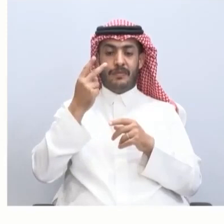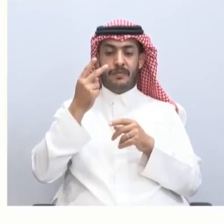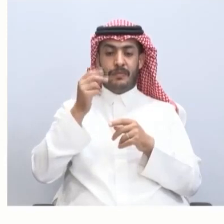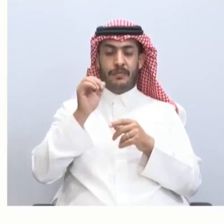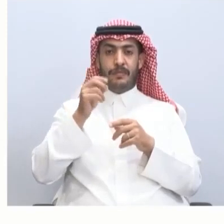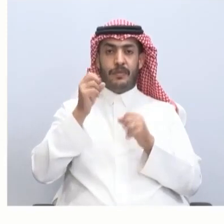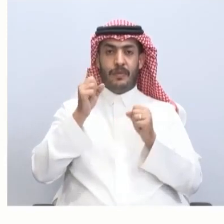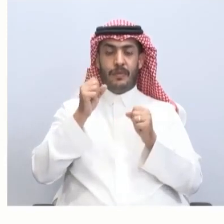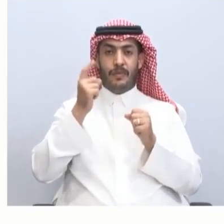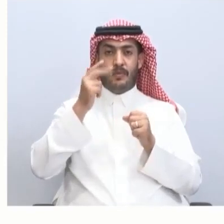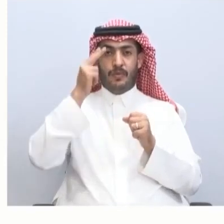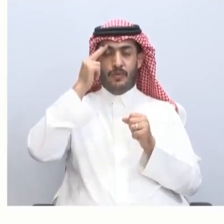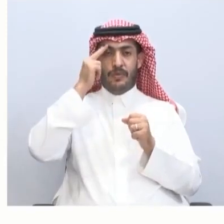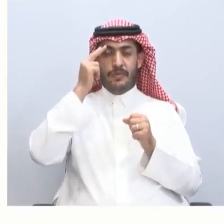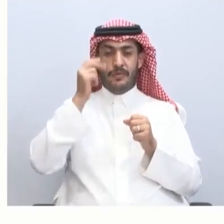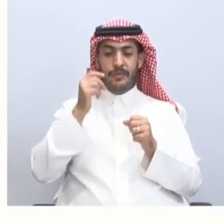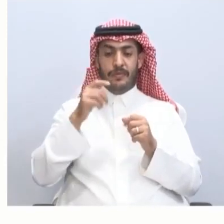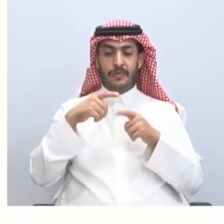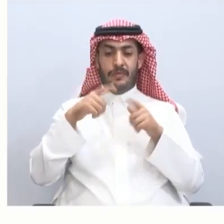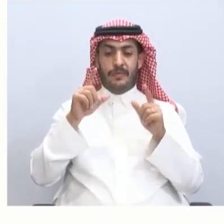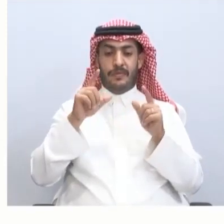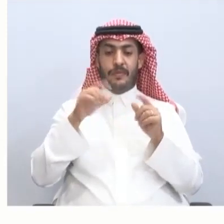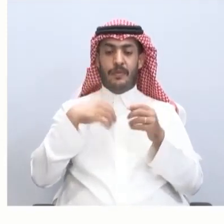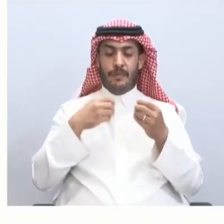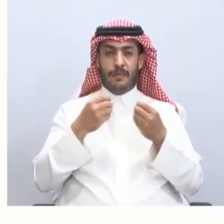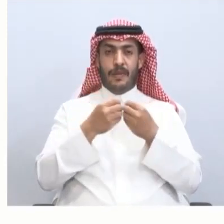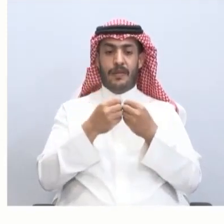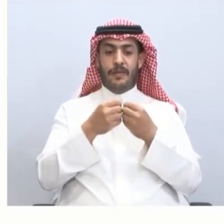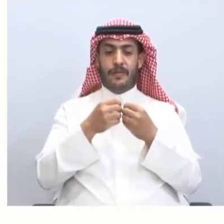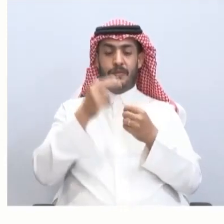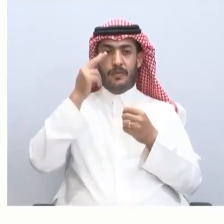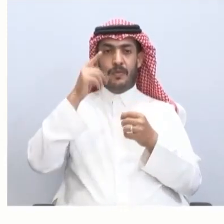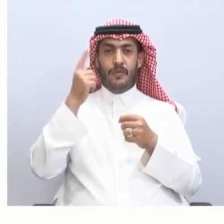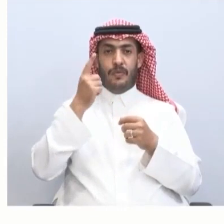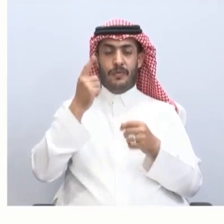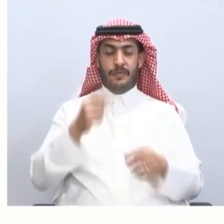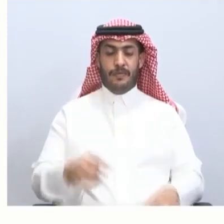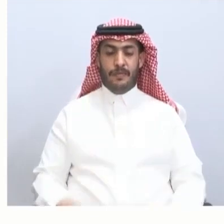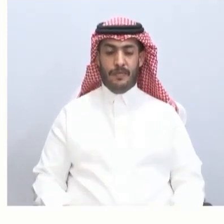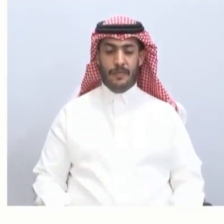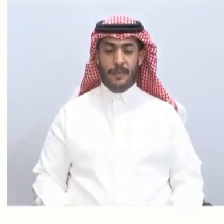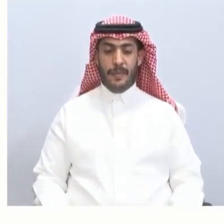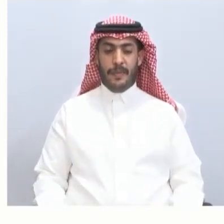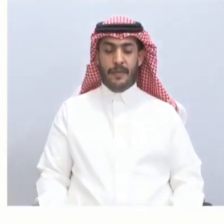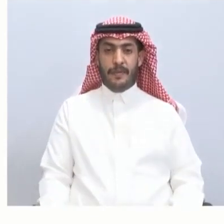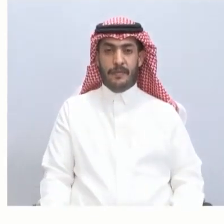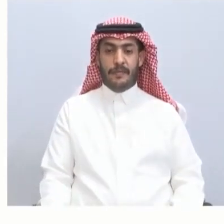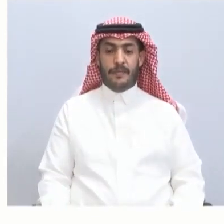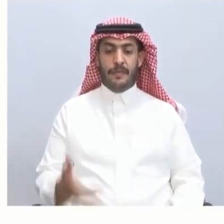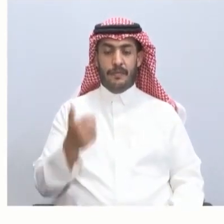شاهد من قوه الدوله السعوديه اعلى ولاءه للدوله السعوديه الاولى على ان يبقى